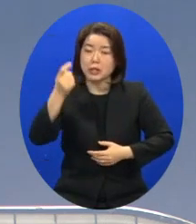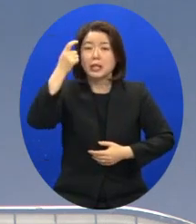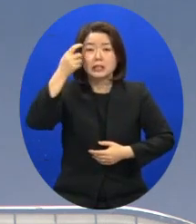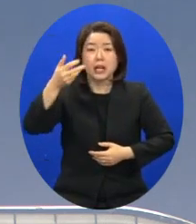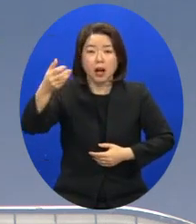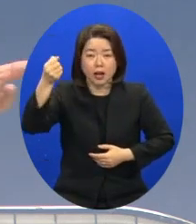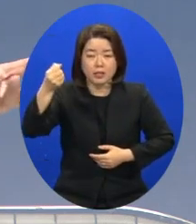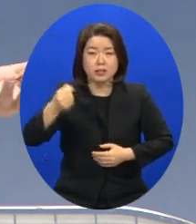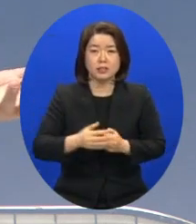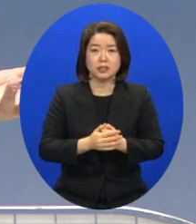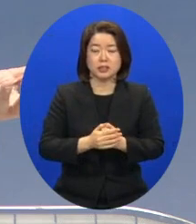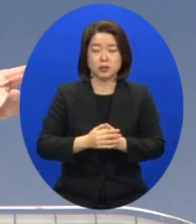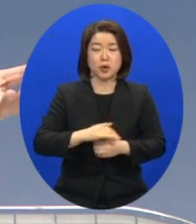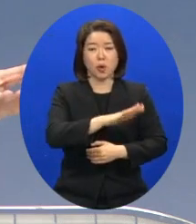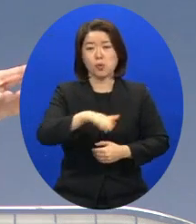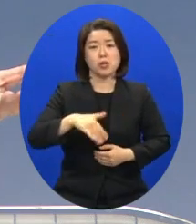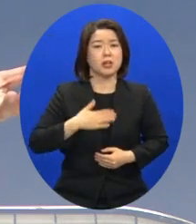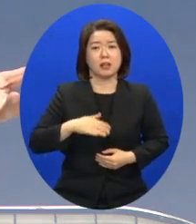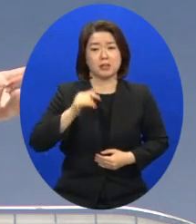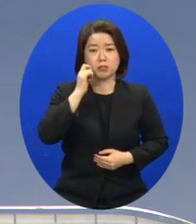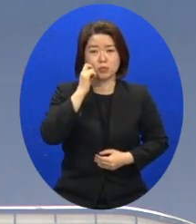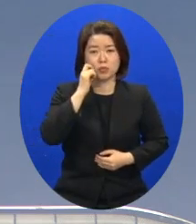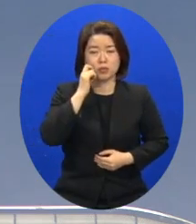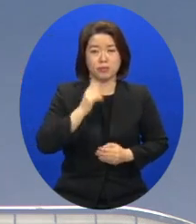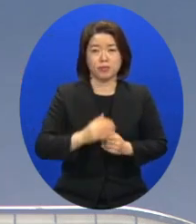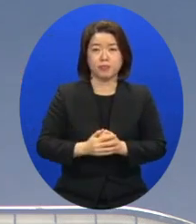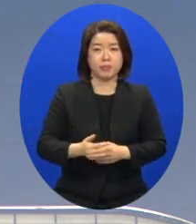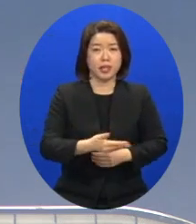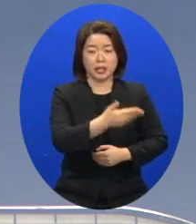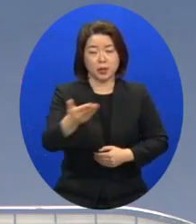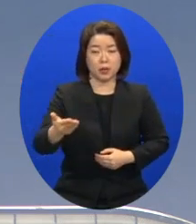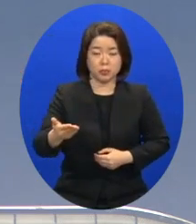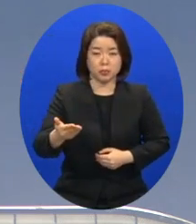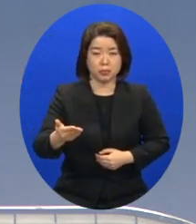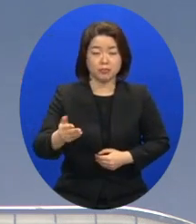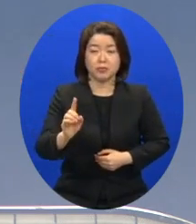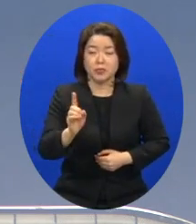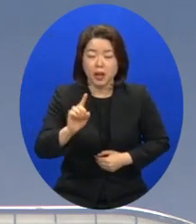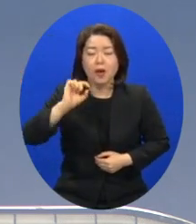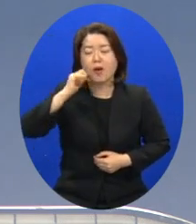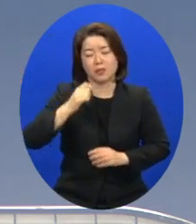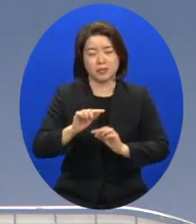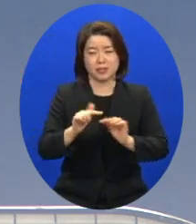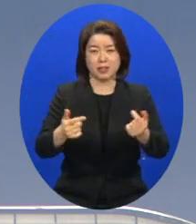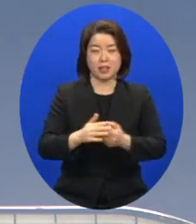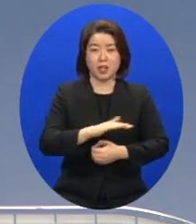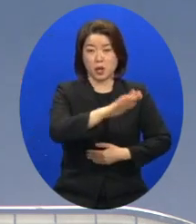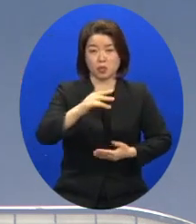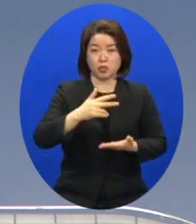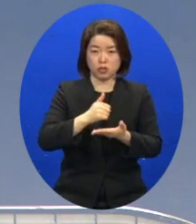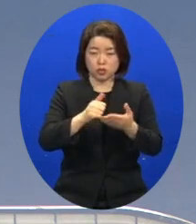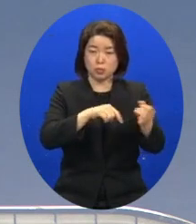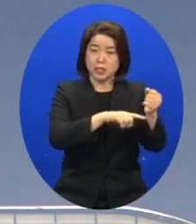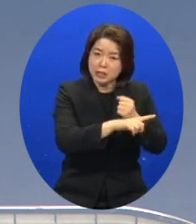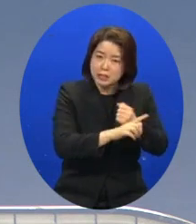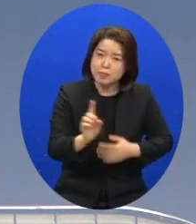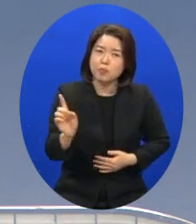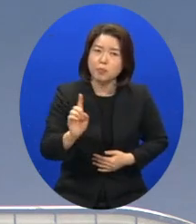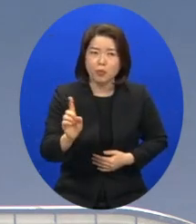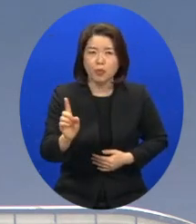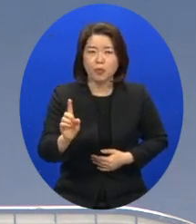어떻게 알 수 있습니까 여러분 어렵지 않습니다 우리 주님은 도대체 뜻이 무엇이며